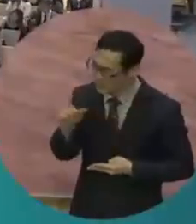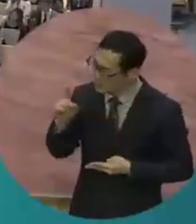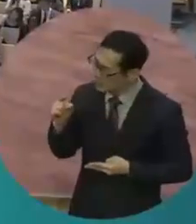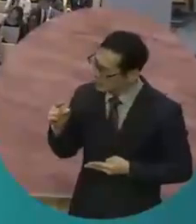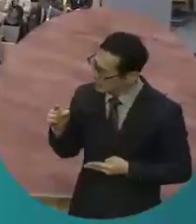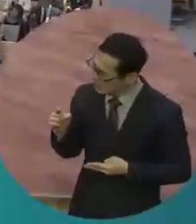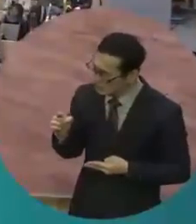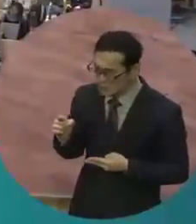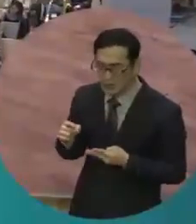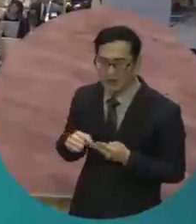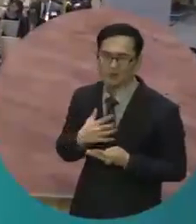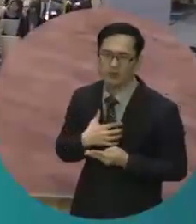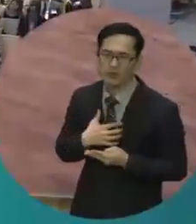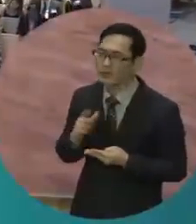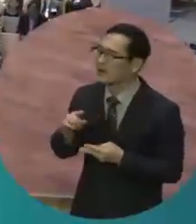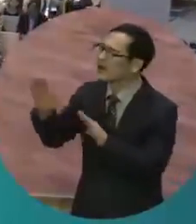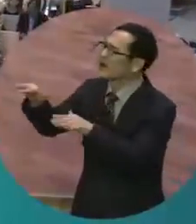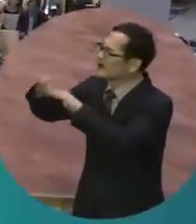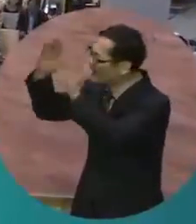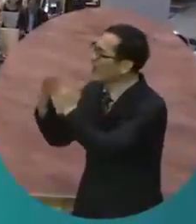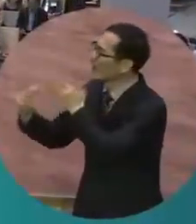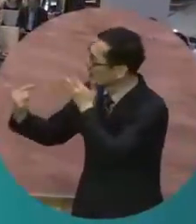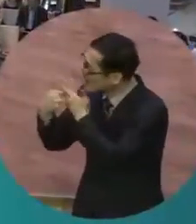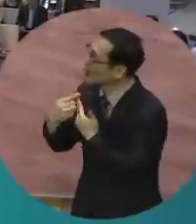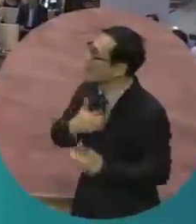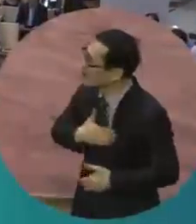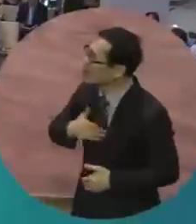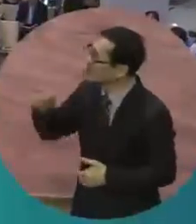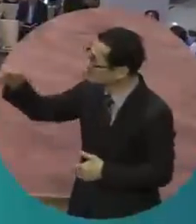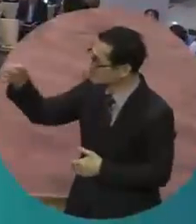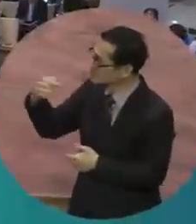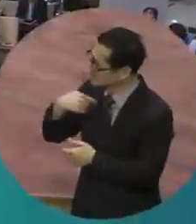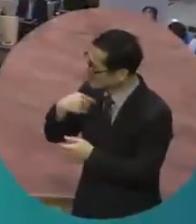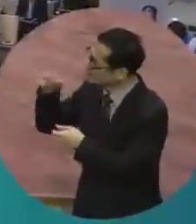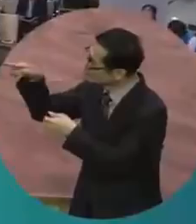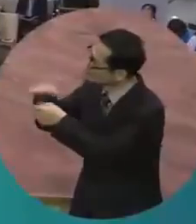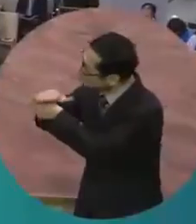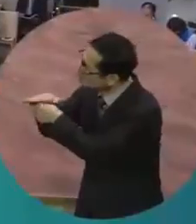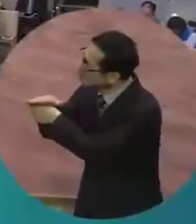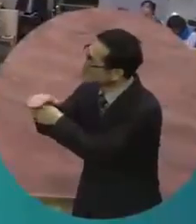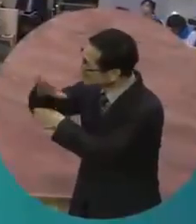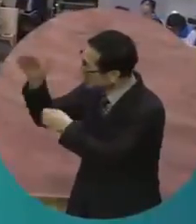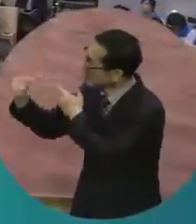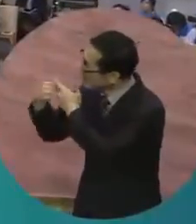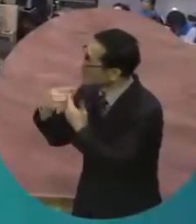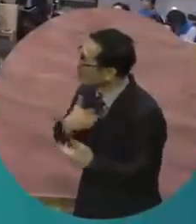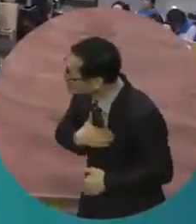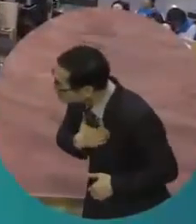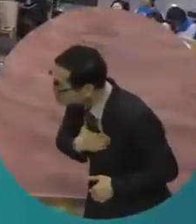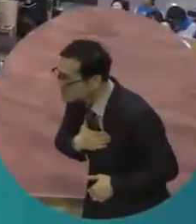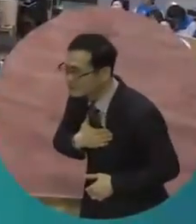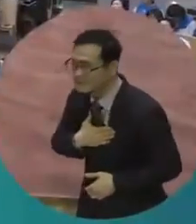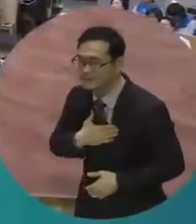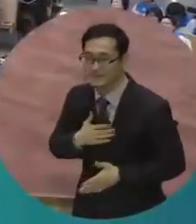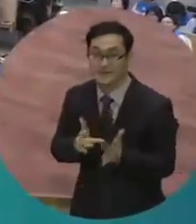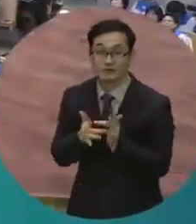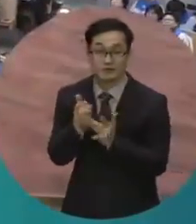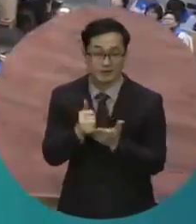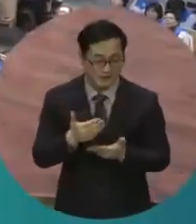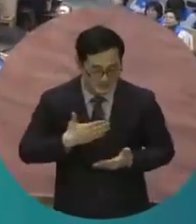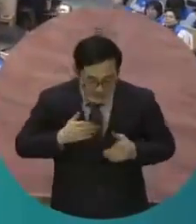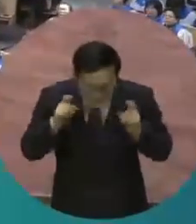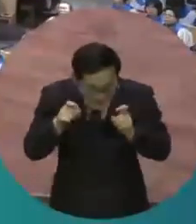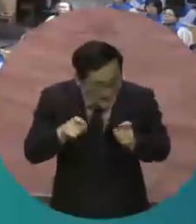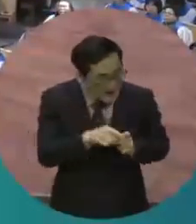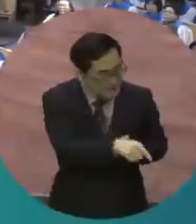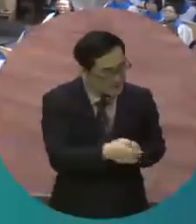이르되 주님 모든 것을 아시오매 내가 주님을 사랑한 줄을 주님께서 아시나이다 예수께서 이르시되 내